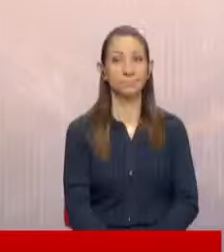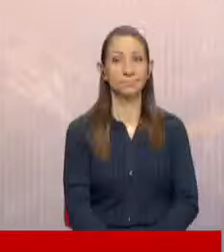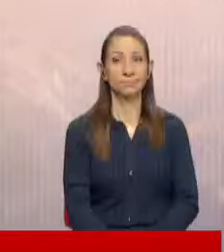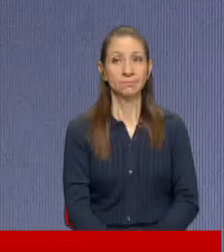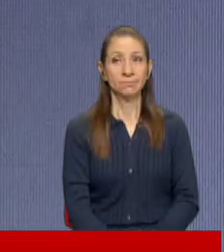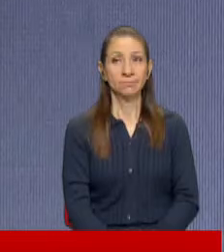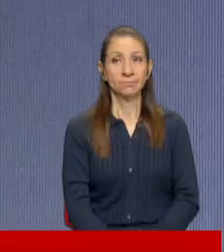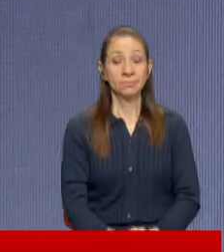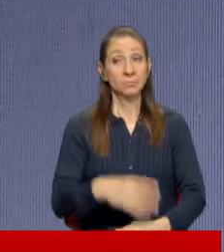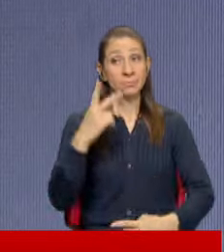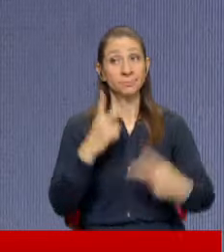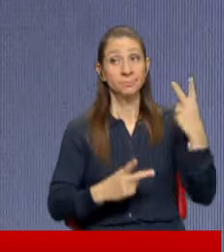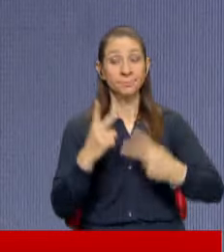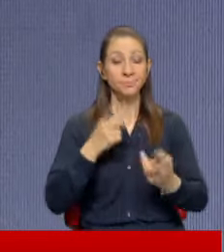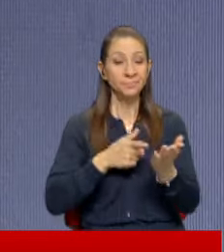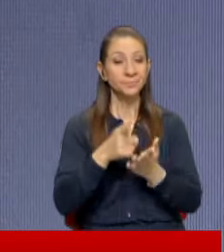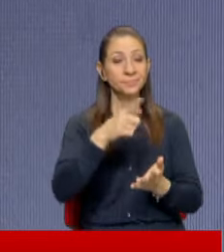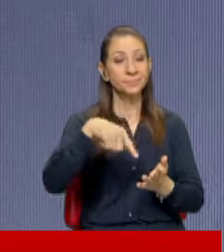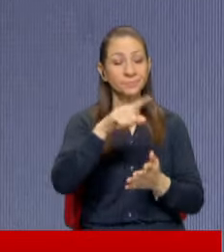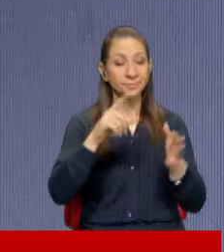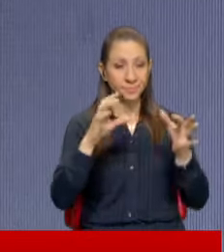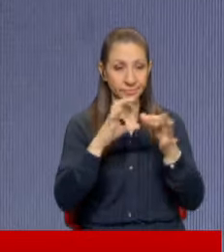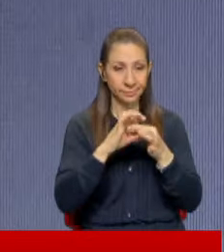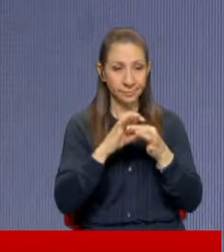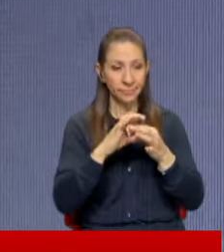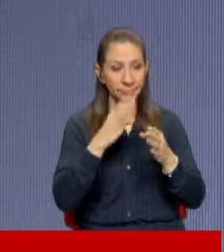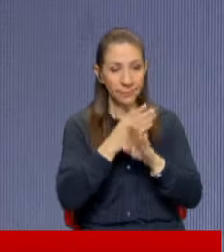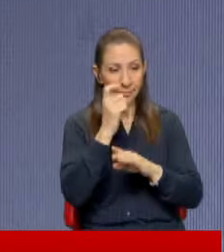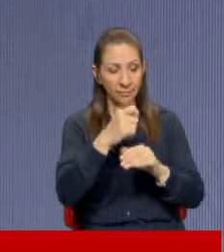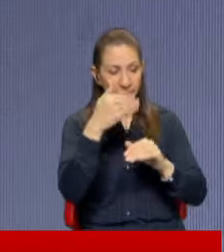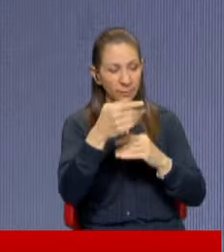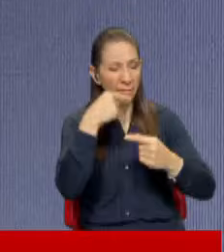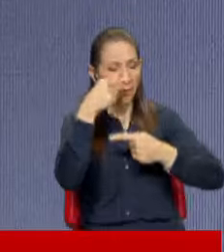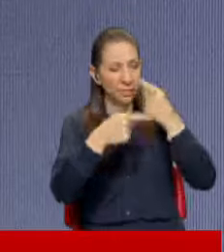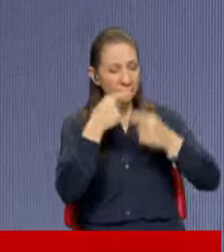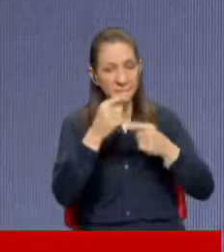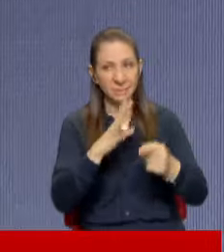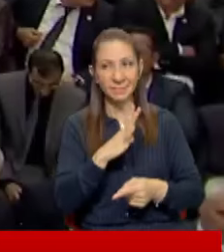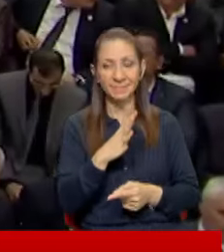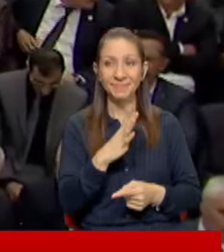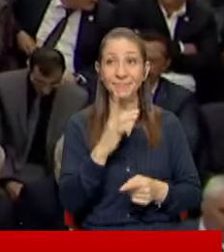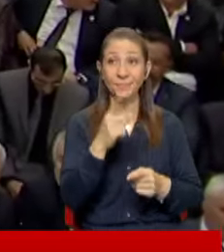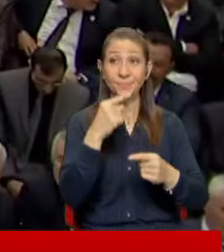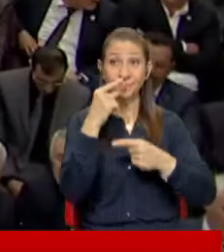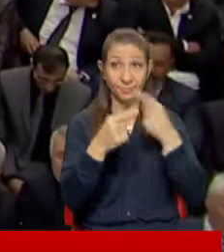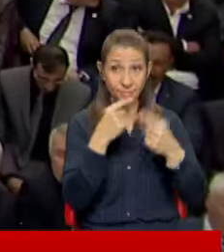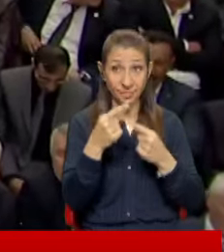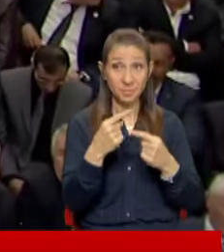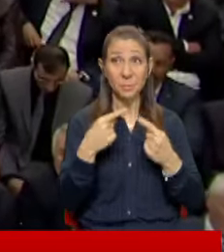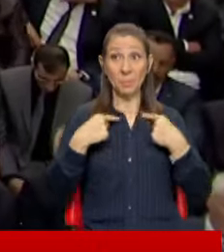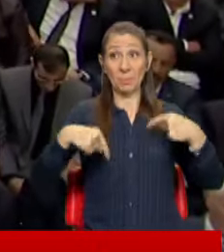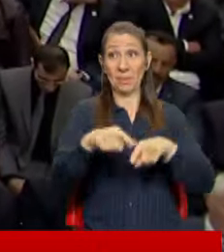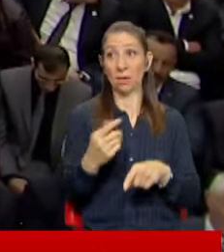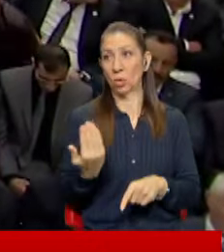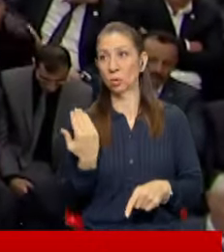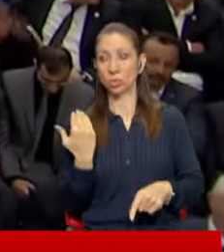sizce zaman zaman tarım sektörümüz ilgili Gerçek dışı iddialar gündeme getiriliyor Bu iddialar bizden